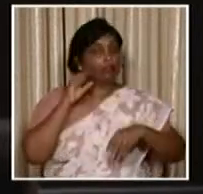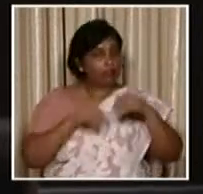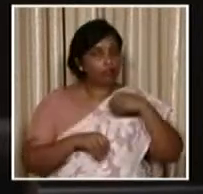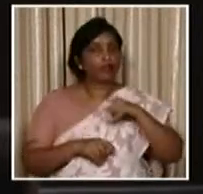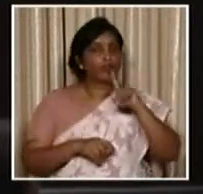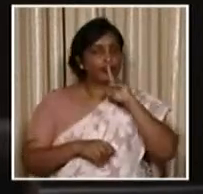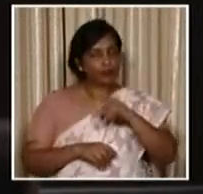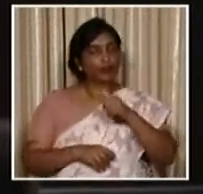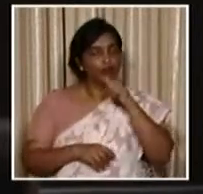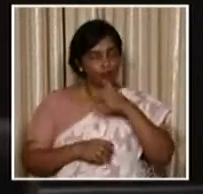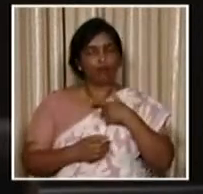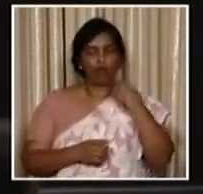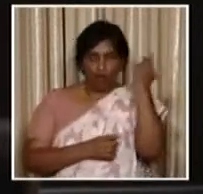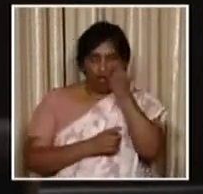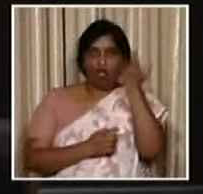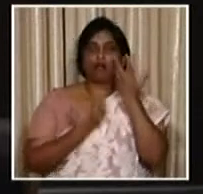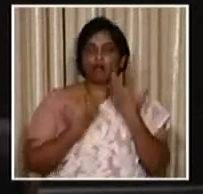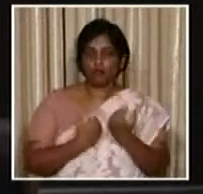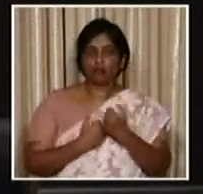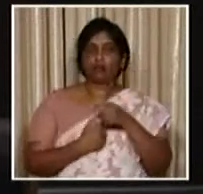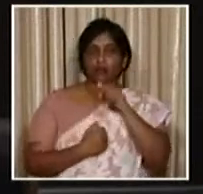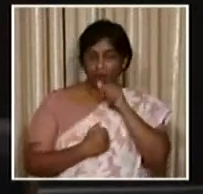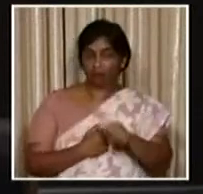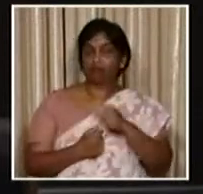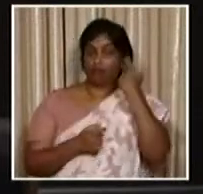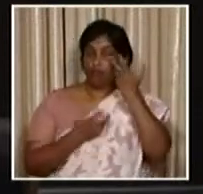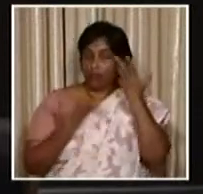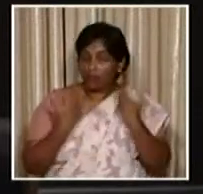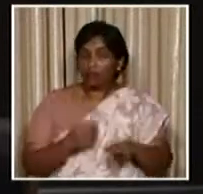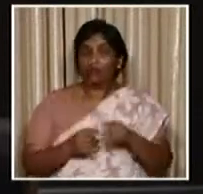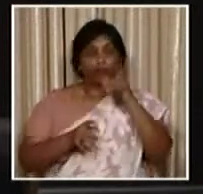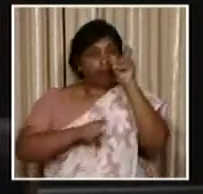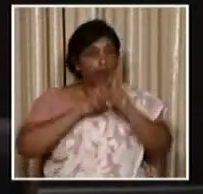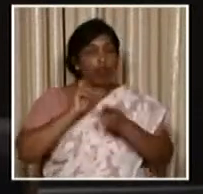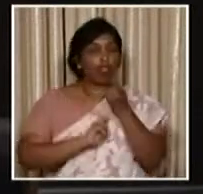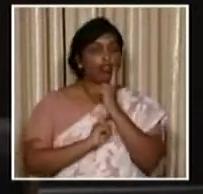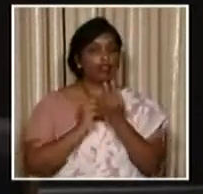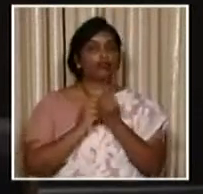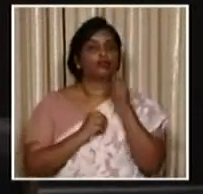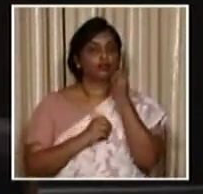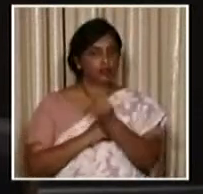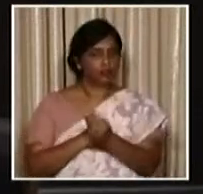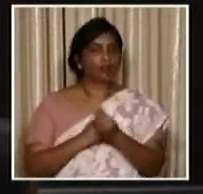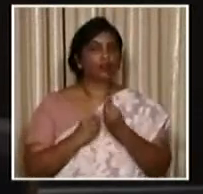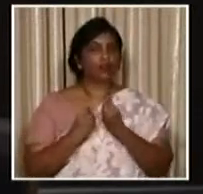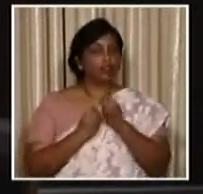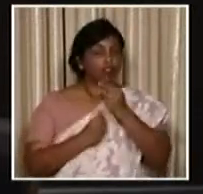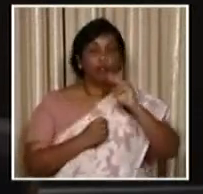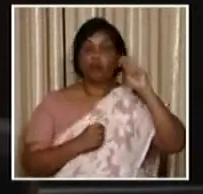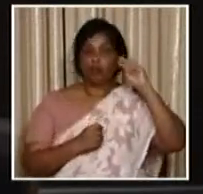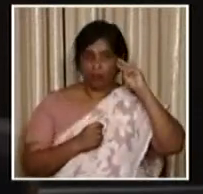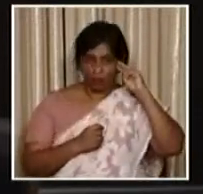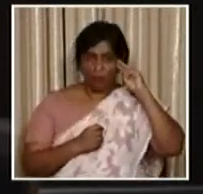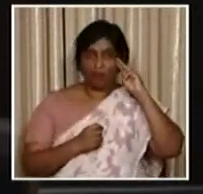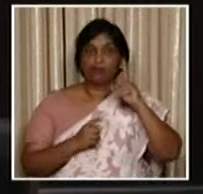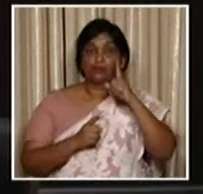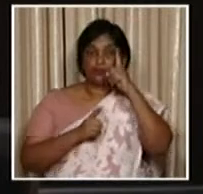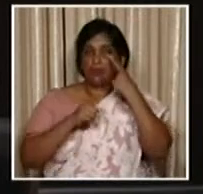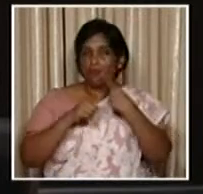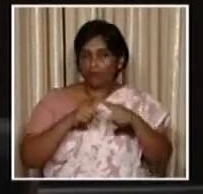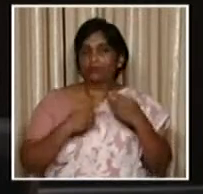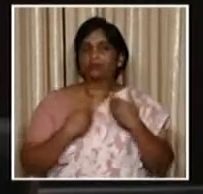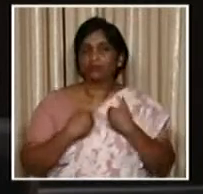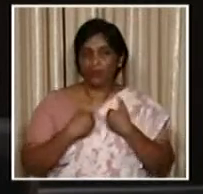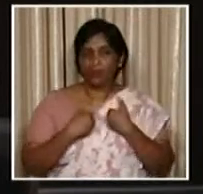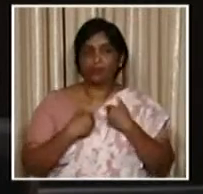කිව්වා අනිවාර්යෙන් අපි මේක හොයනවා මේක හොයලා මේ නිසි පුද්ගලයින්ට දඬුවම් දෙනවා අපි දුන්න පොරොන්දුවක් ඒක විතරයි අපිත් එක්ක